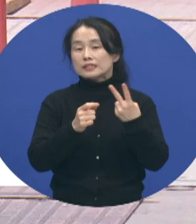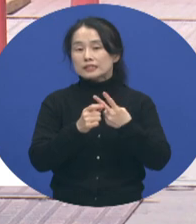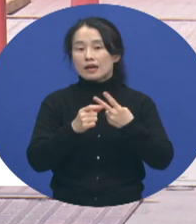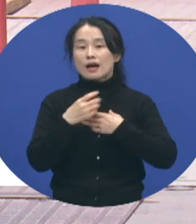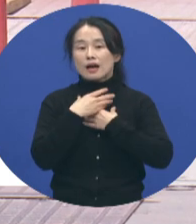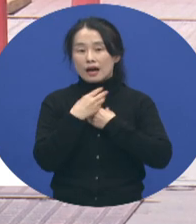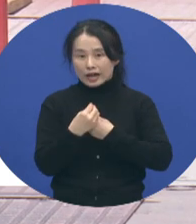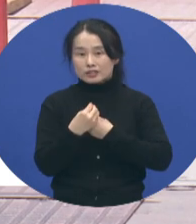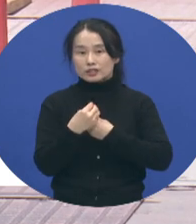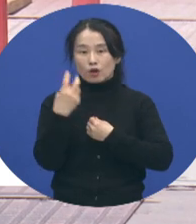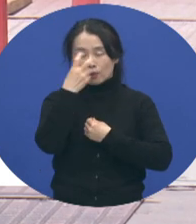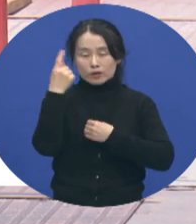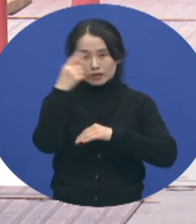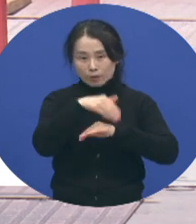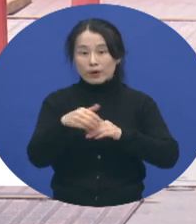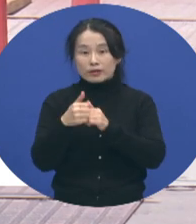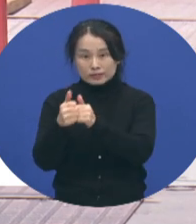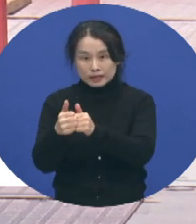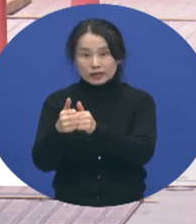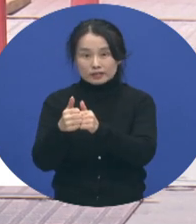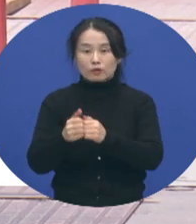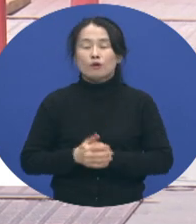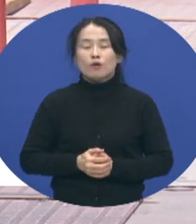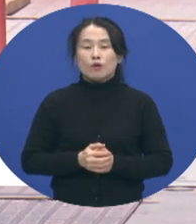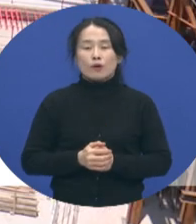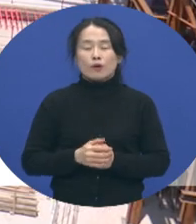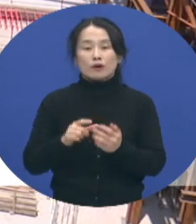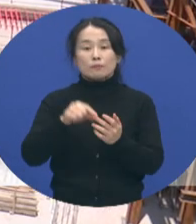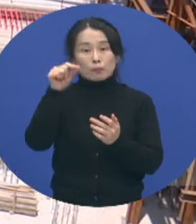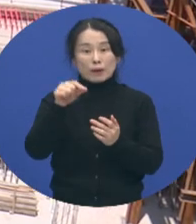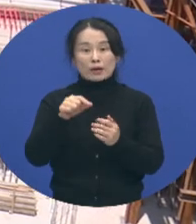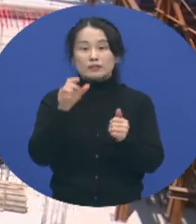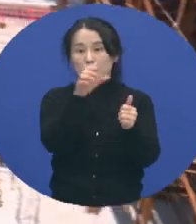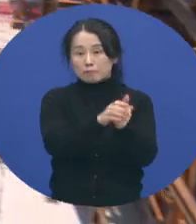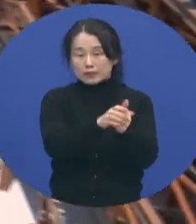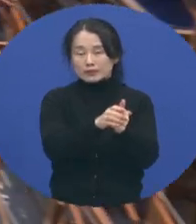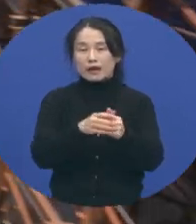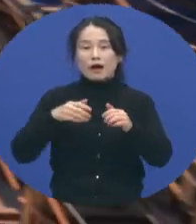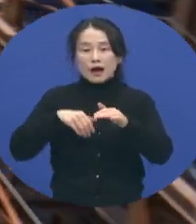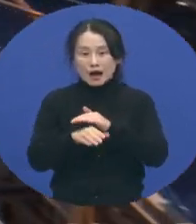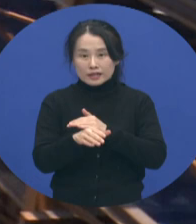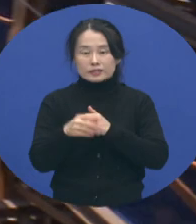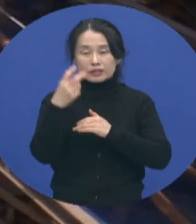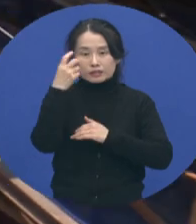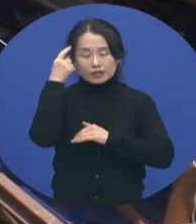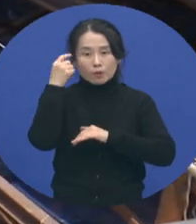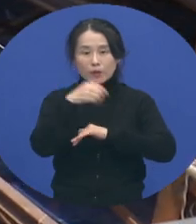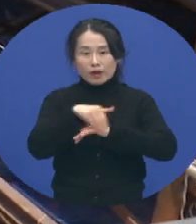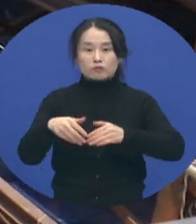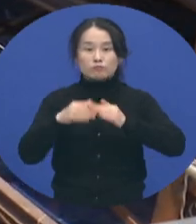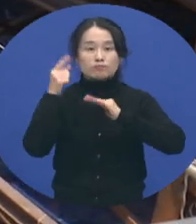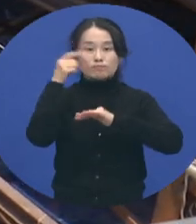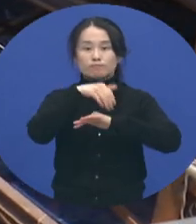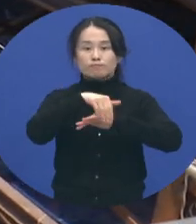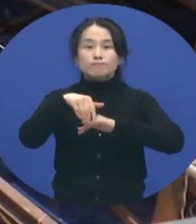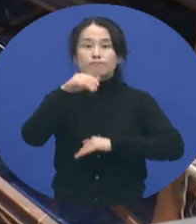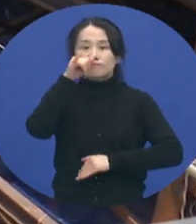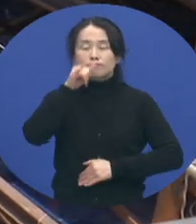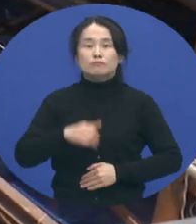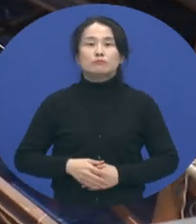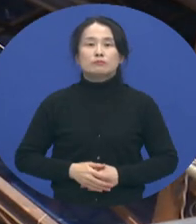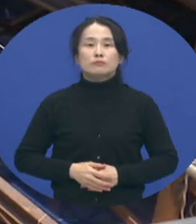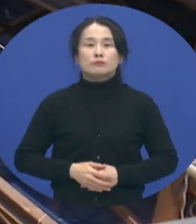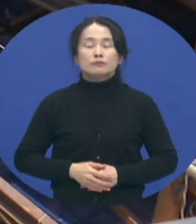2차 국가 지하 안전 관리 기본 계획에 따라 용역을 실시해 제 2차 경기도 중기 지하안전 관리 계획을 수립할